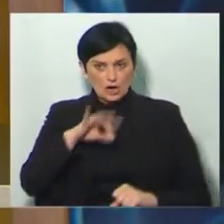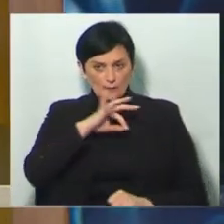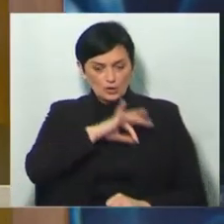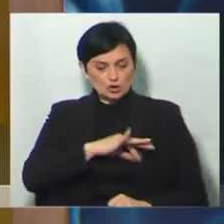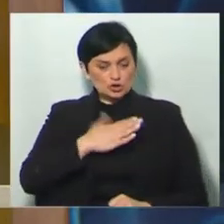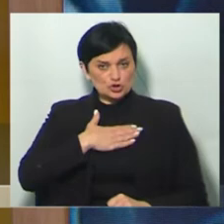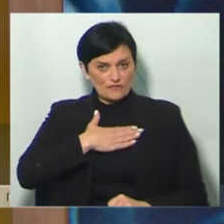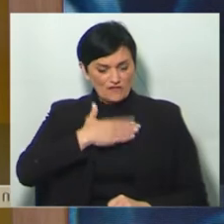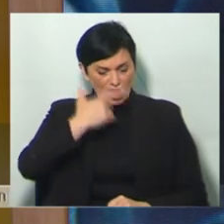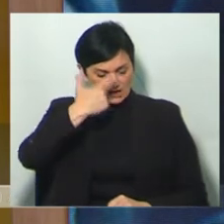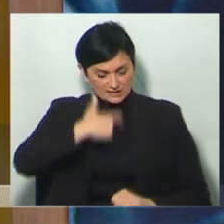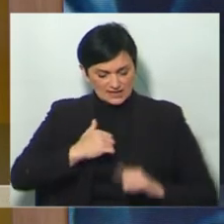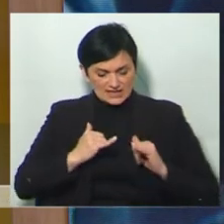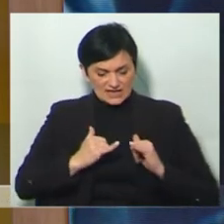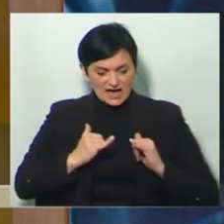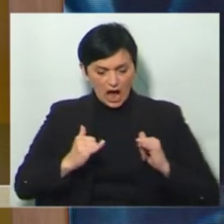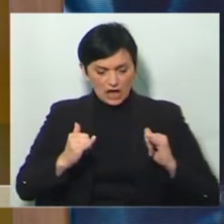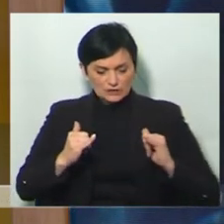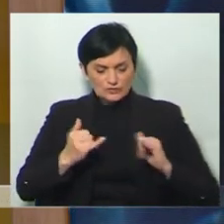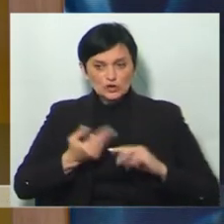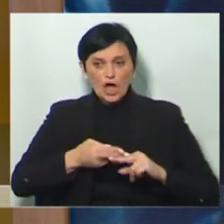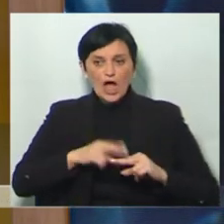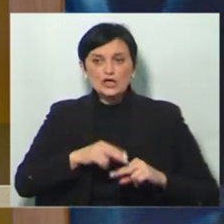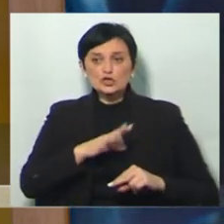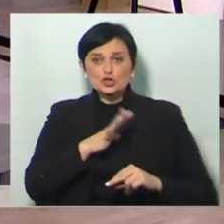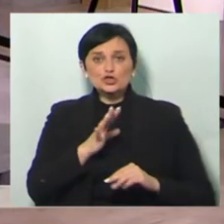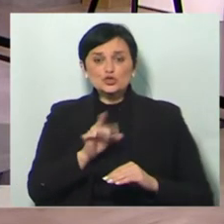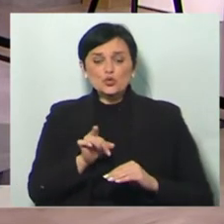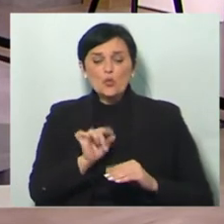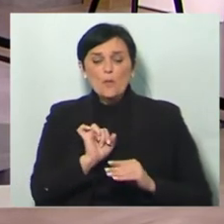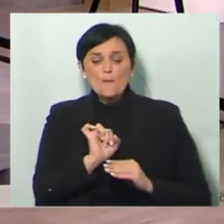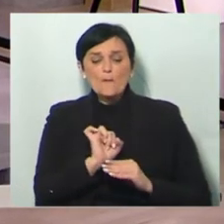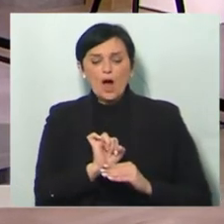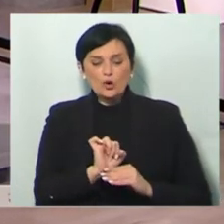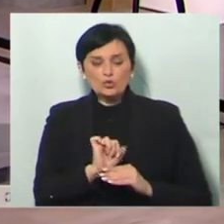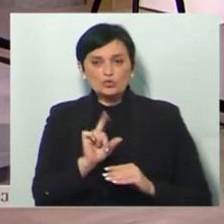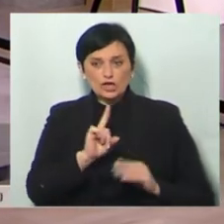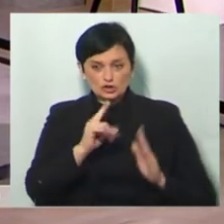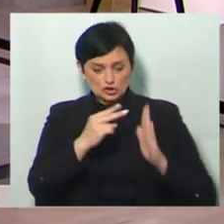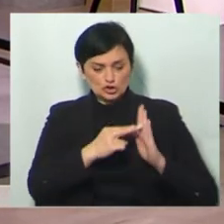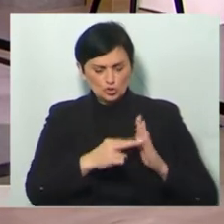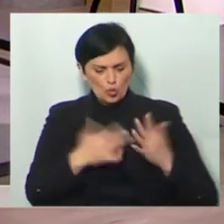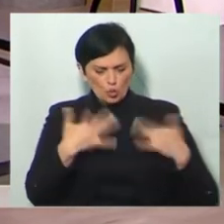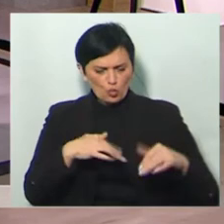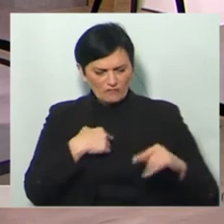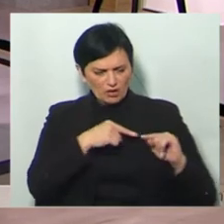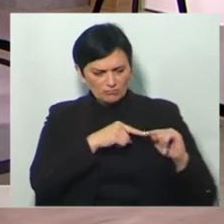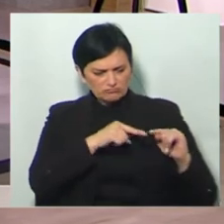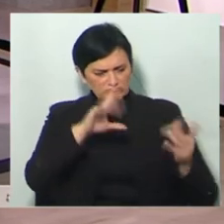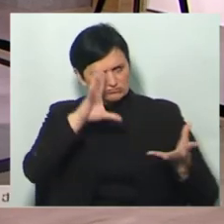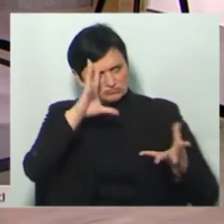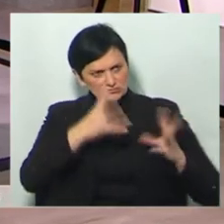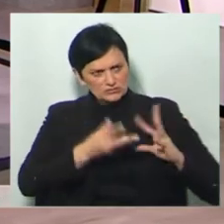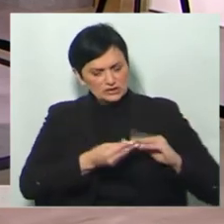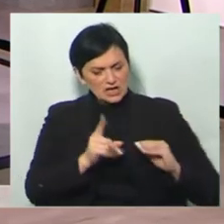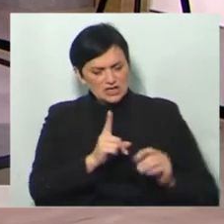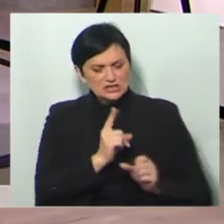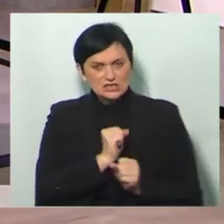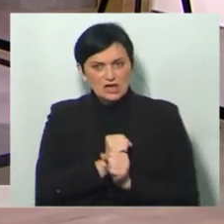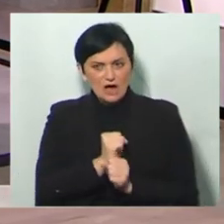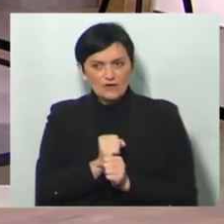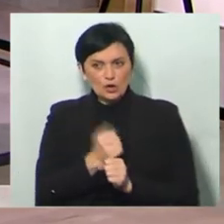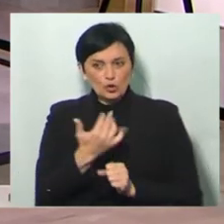ჩვენი განვითარებისთვის, თუნდაც იმიტომ, რომ ეს იყოს პაუზა, როდესაც შევაფასებთ იმას, რაც უკვე გავაკეთეთ,